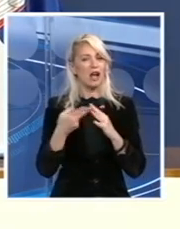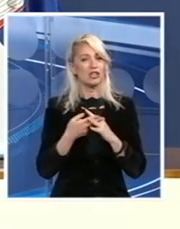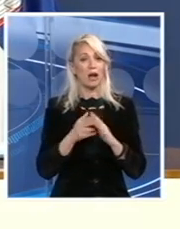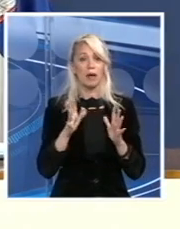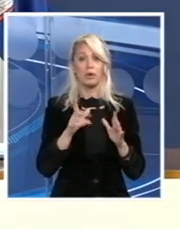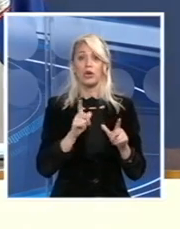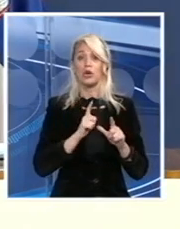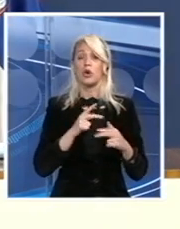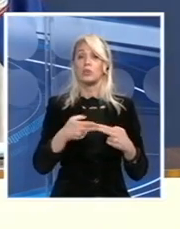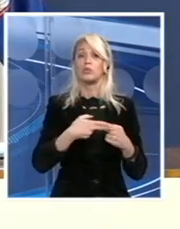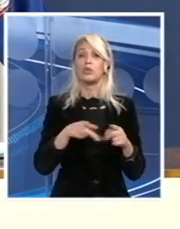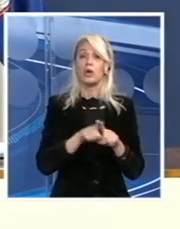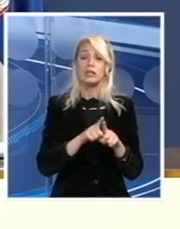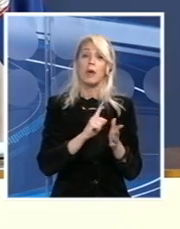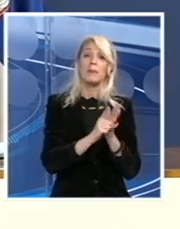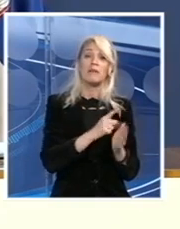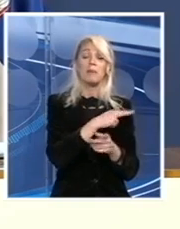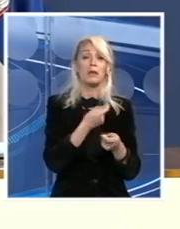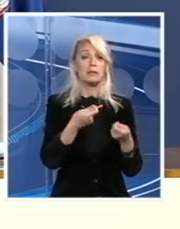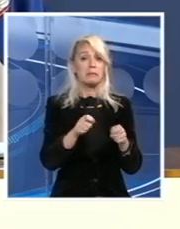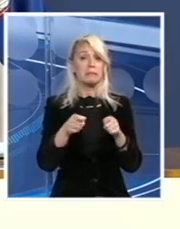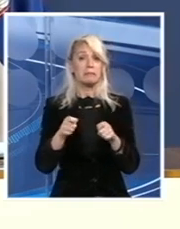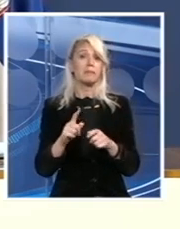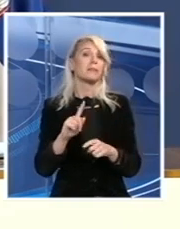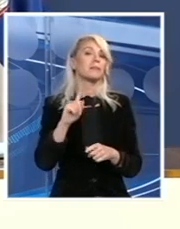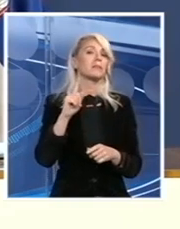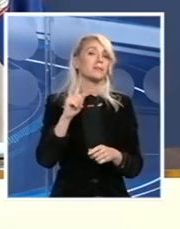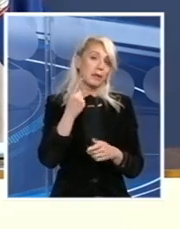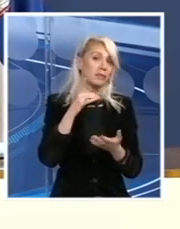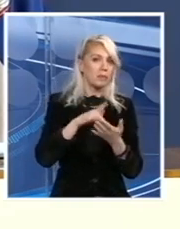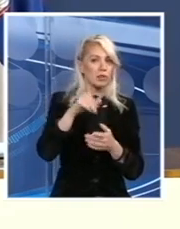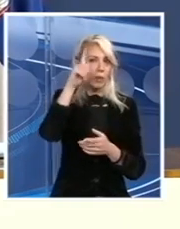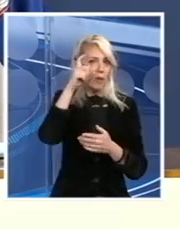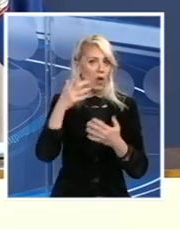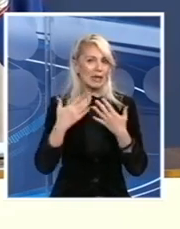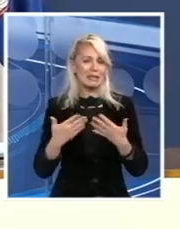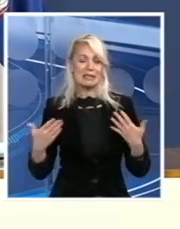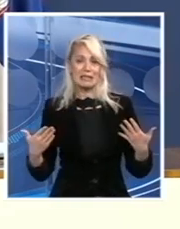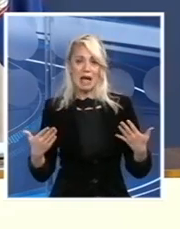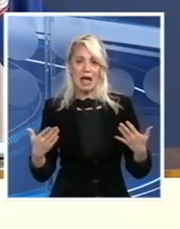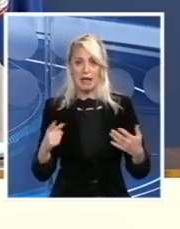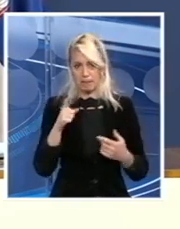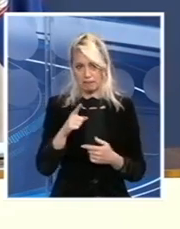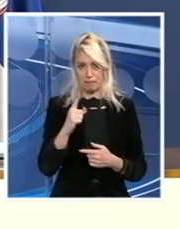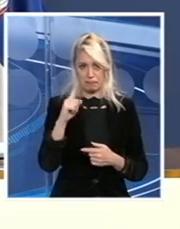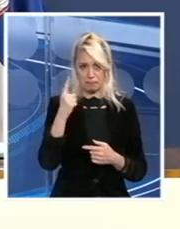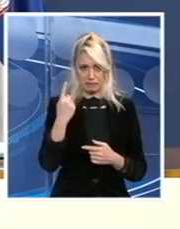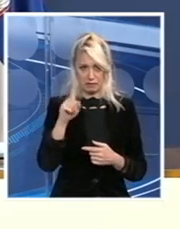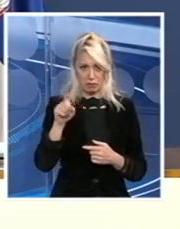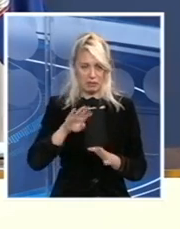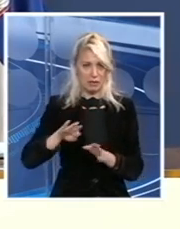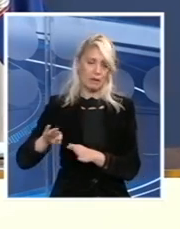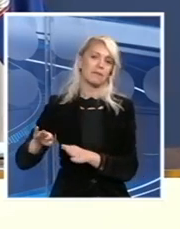još nekom privremenom bolnicom u Srbiji, pre svega na Beogradskom sajmu? I drugo pitanje,